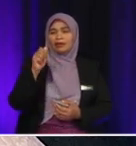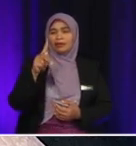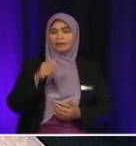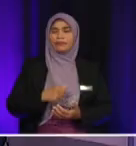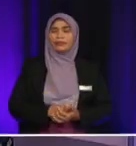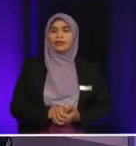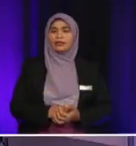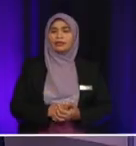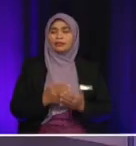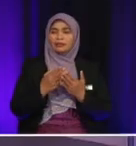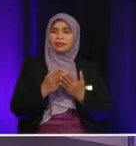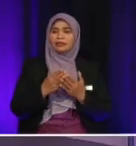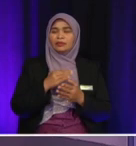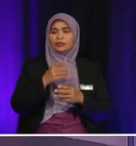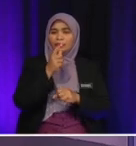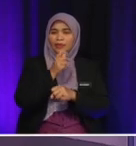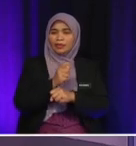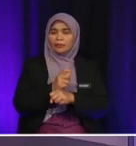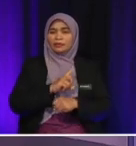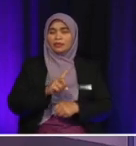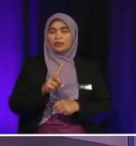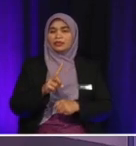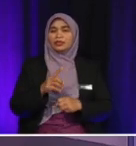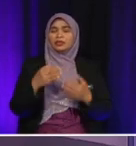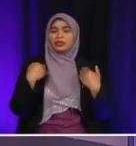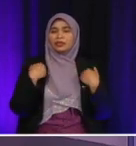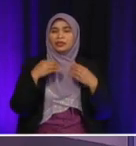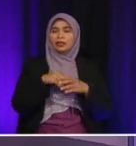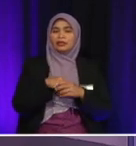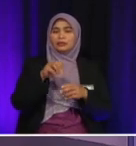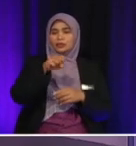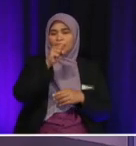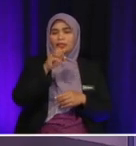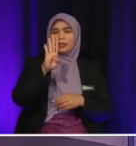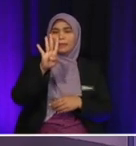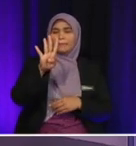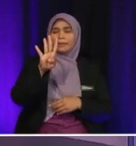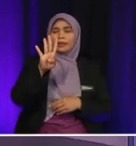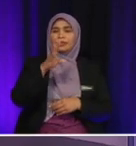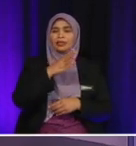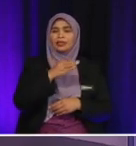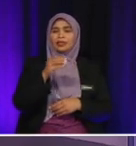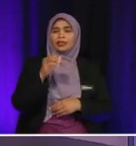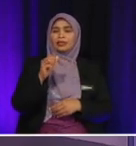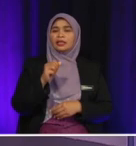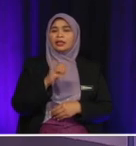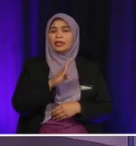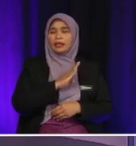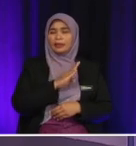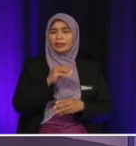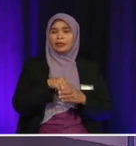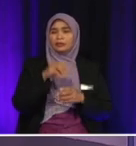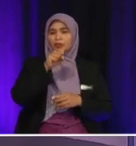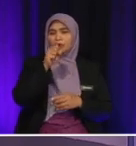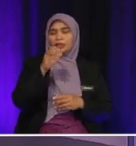okey Alhamdulillah untuk tamadun Islam dia berada dalam soalan yang keempat ya dan akhlak Islam dia berada pada